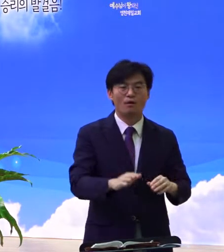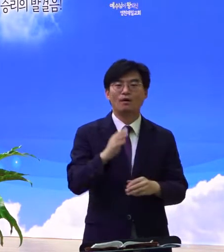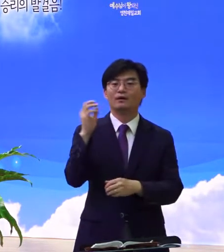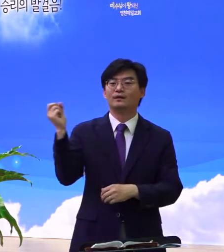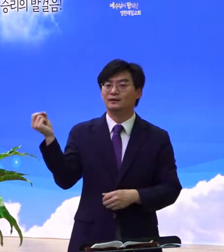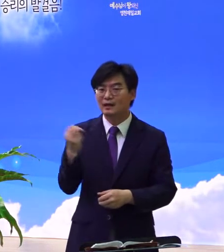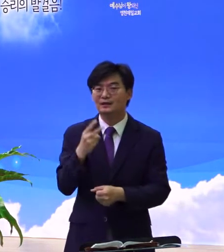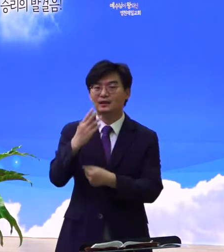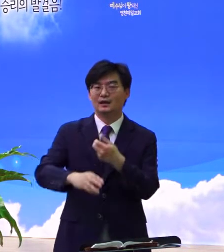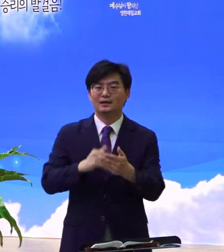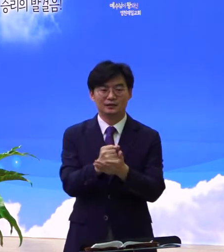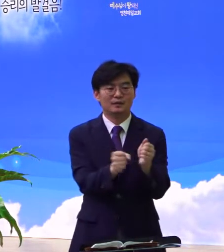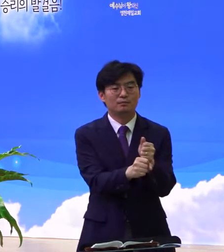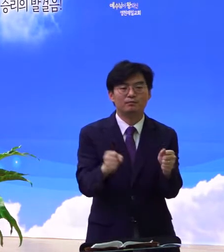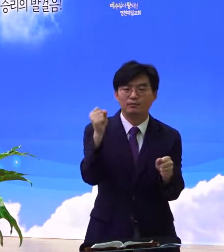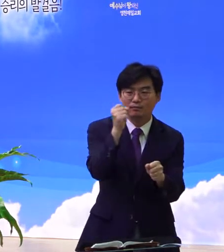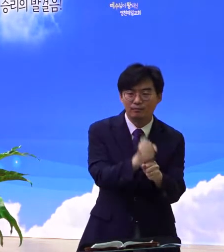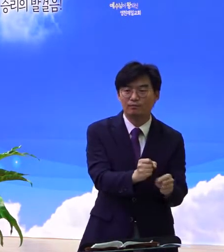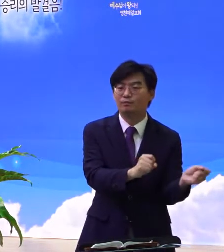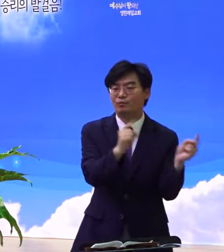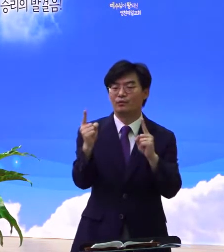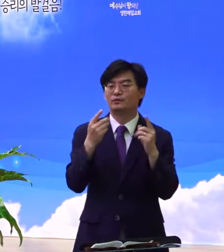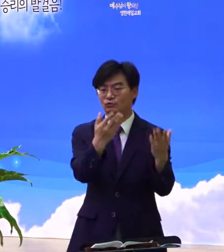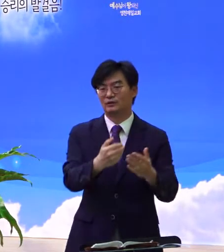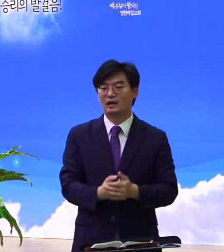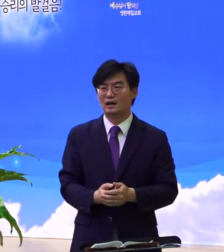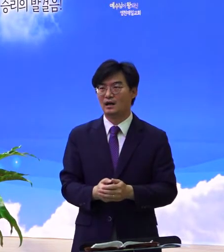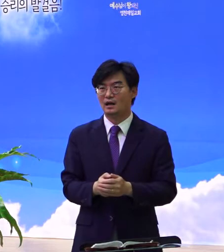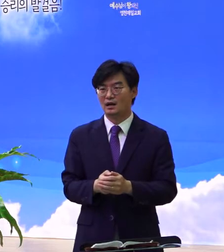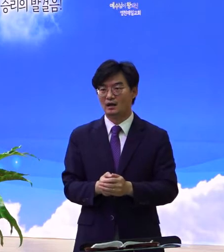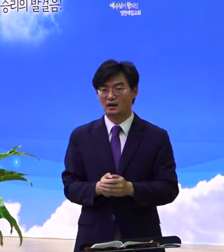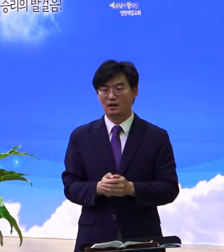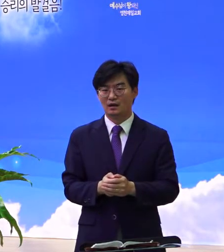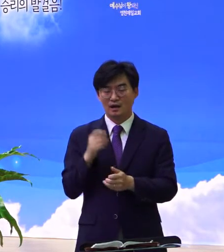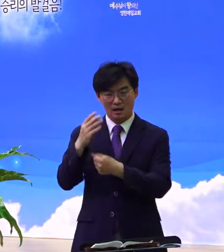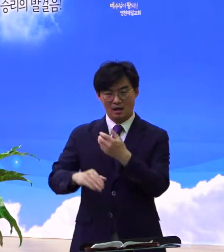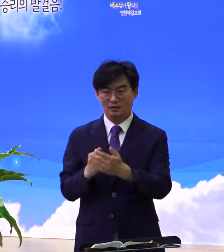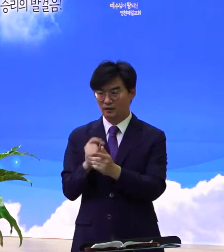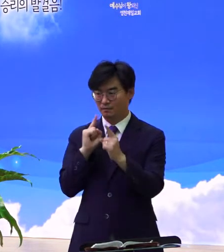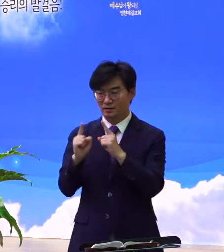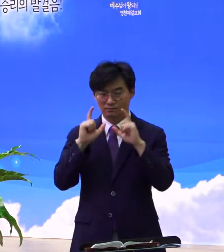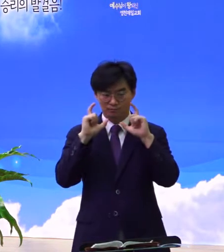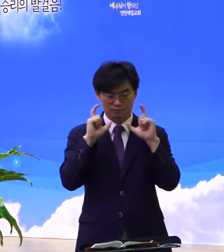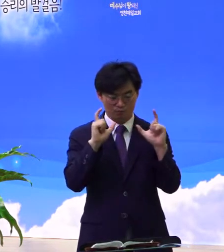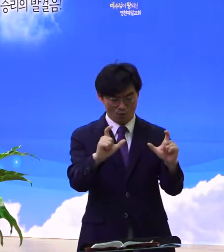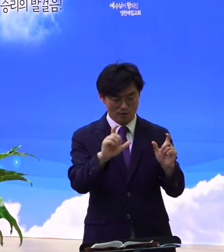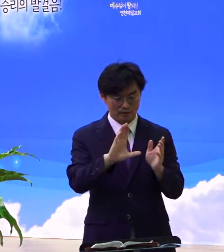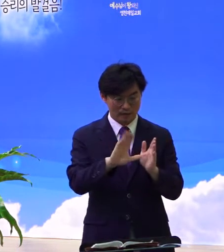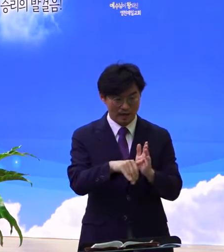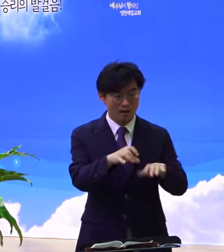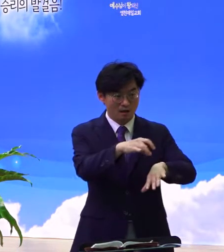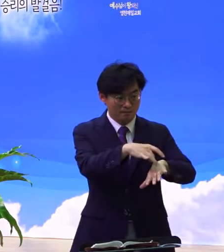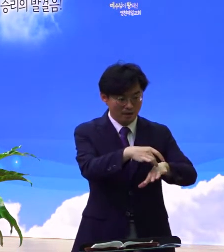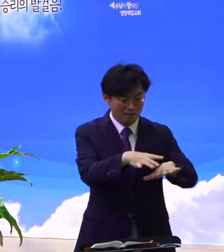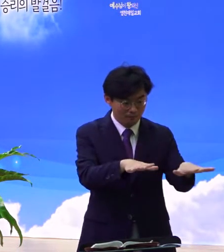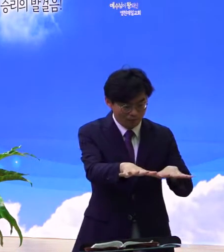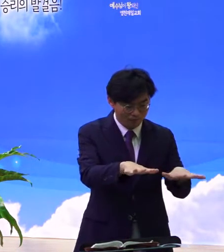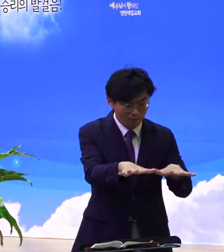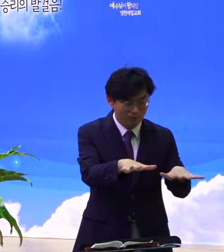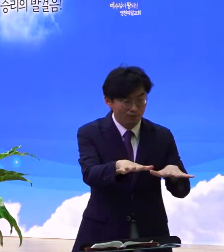선지자가 그렇게 대언하며 선포했을 때 소리가 나기 시작했습니다. 그 뼈들이